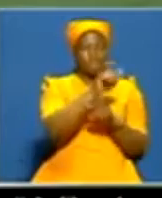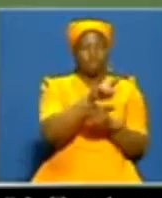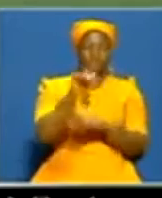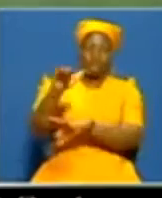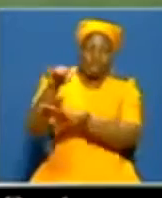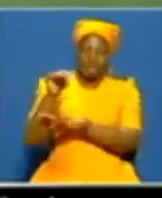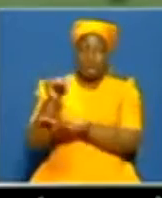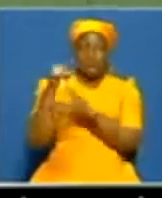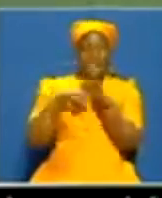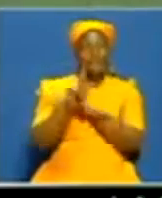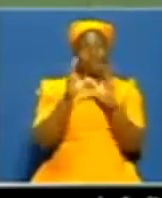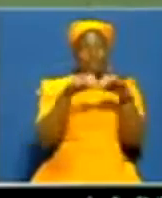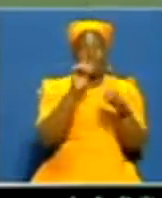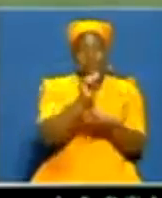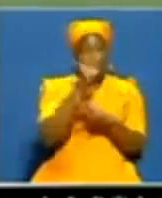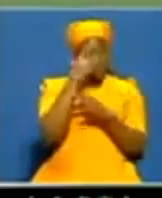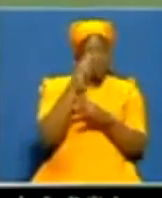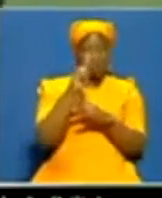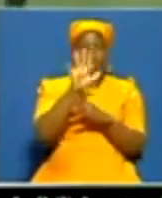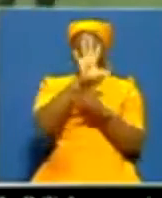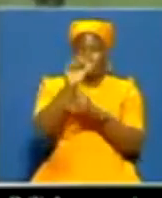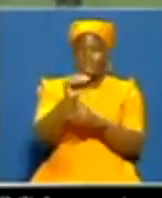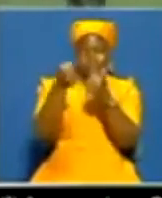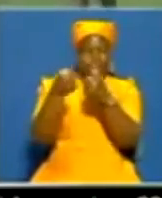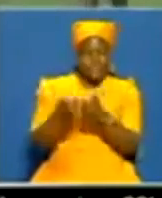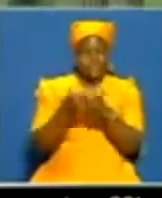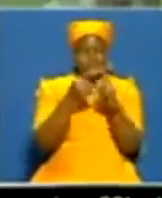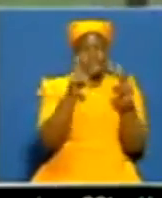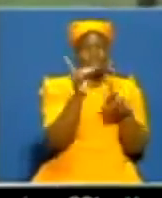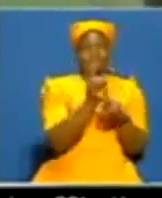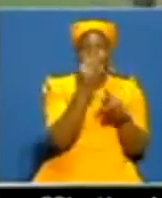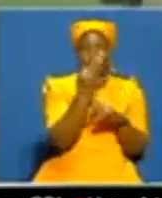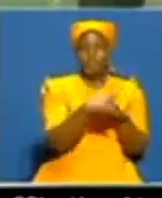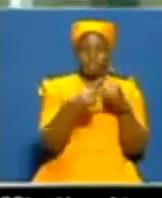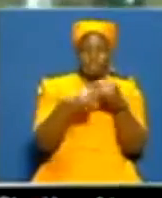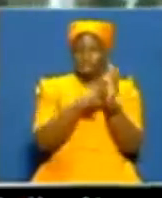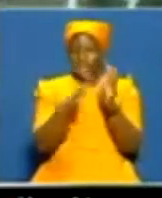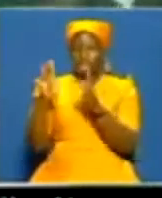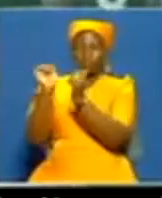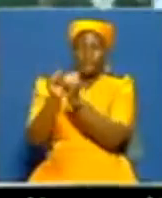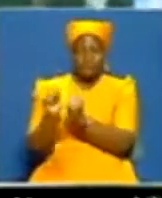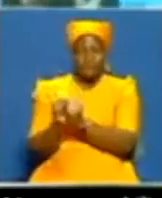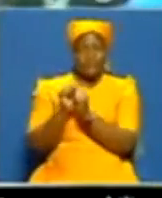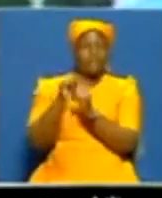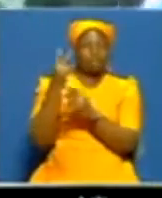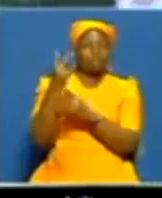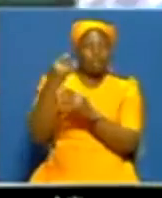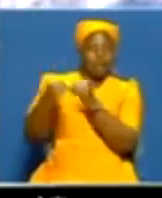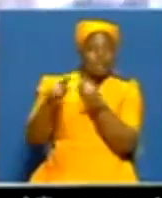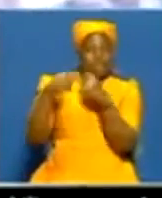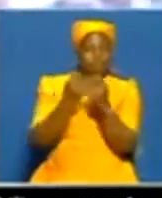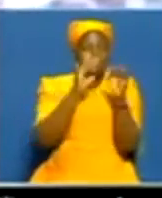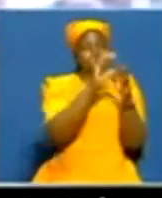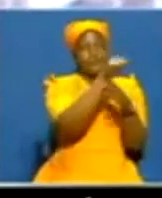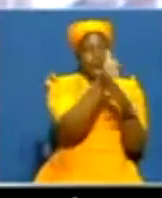kufuzu kwa michuano ya Bara Afrika kuanzia Julai 3 hadi 10. Timu mbili za mwanzo kutoka kundi hilo zitajumuika na timu nyingine 4 kutoka kundi A na